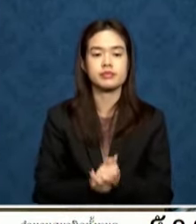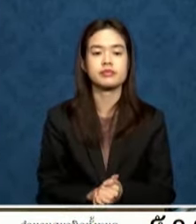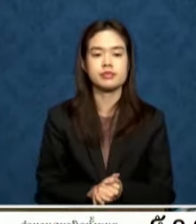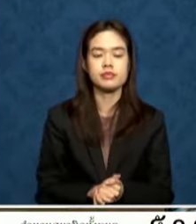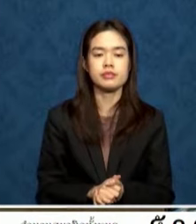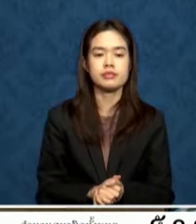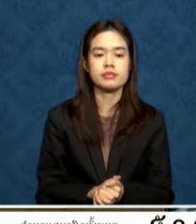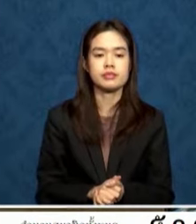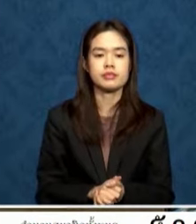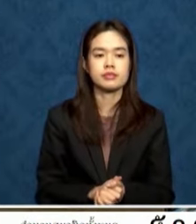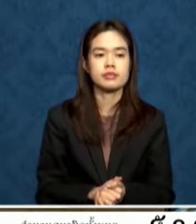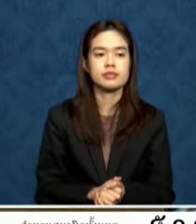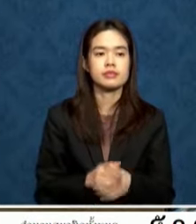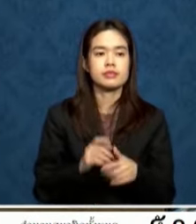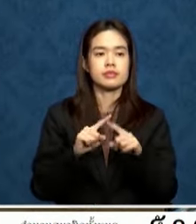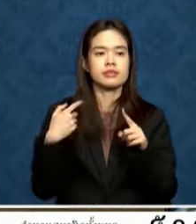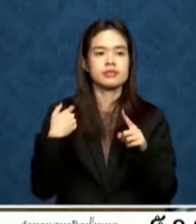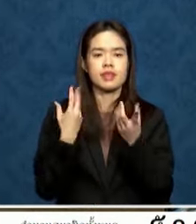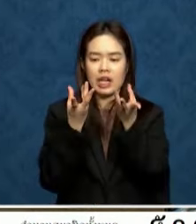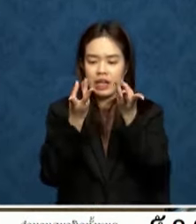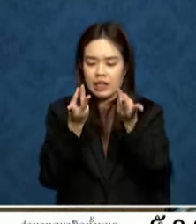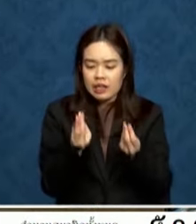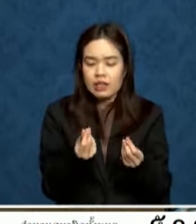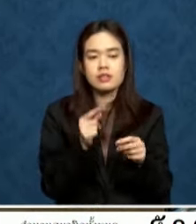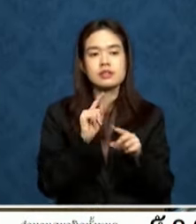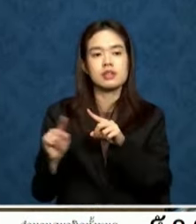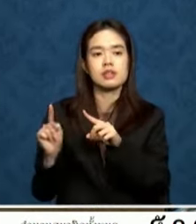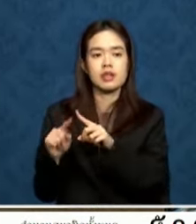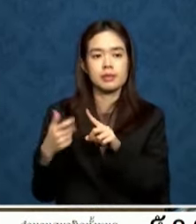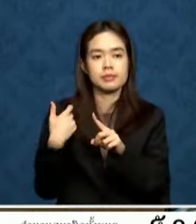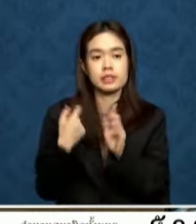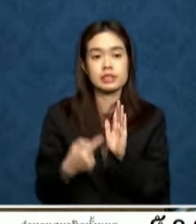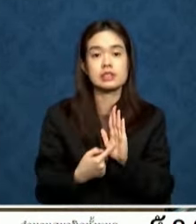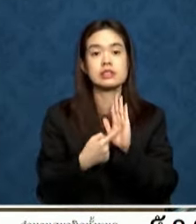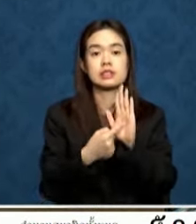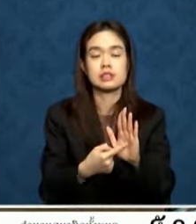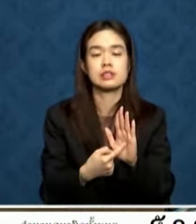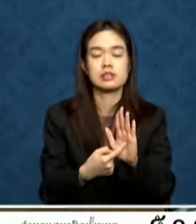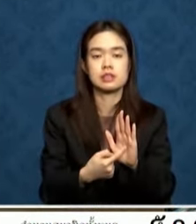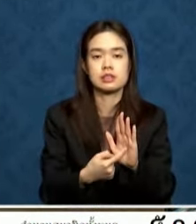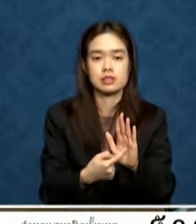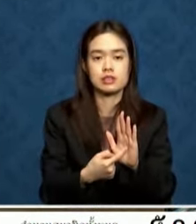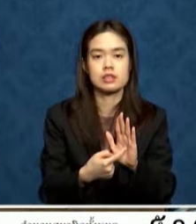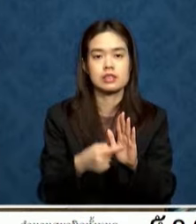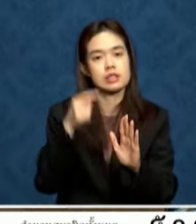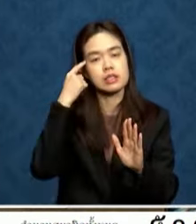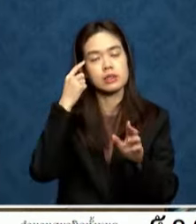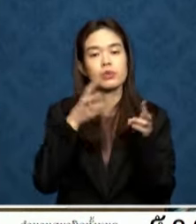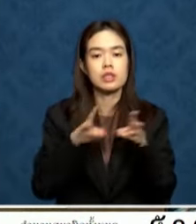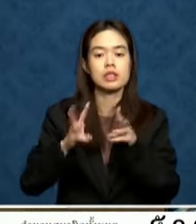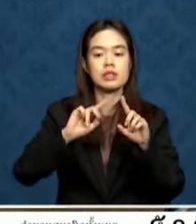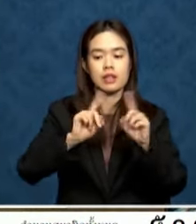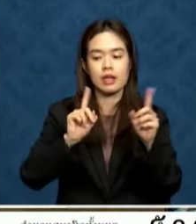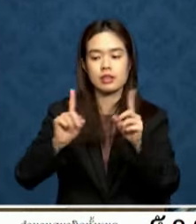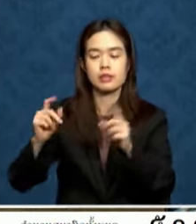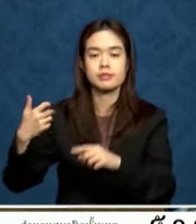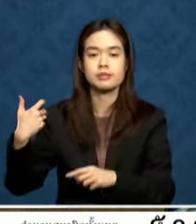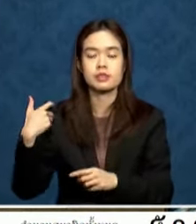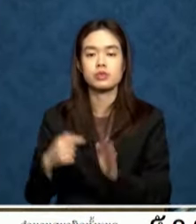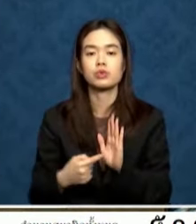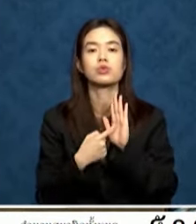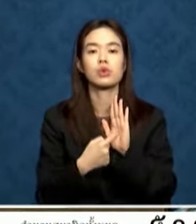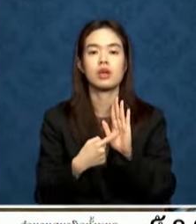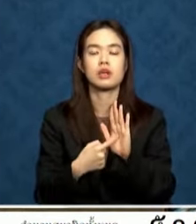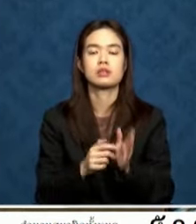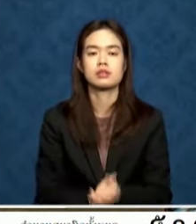าในรายละเอียดก็มีการเสนอรายละเอียดที่ต่างกันออกไปเช่น